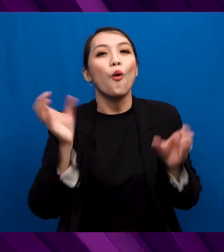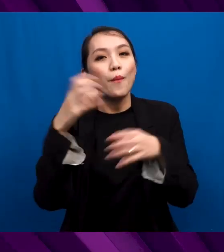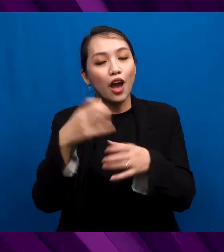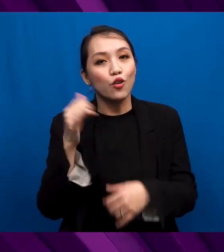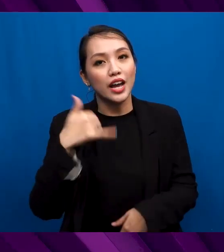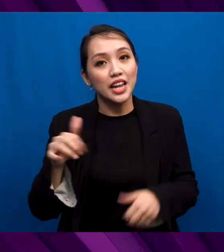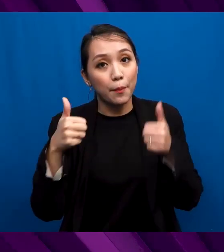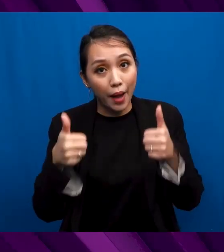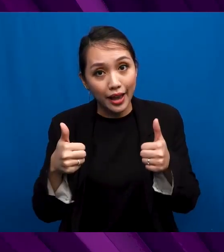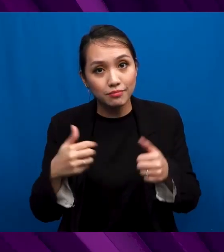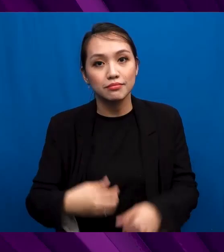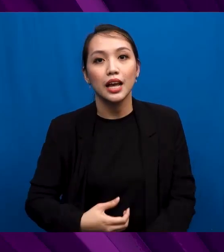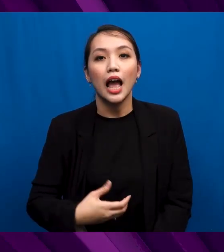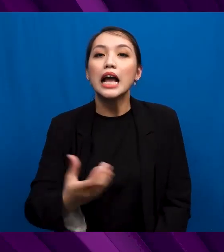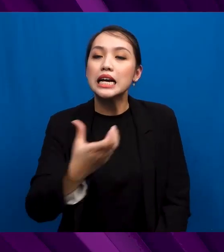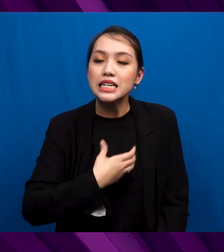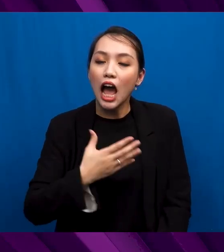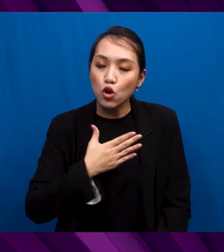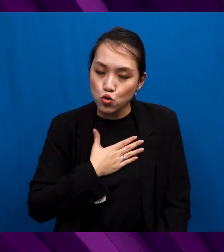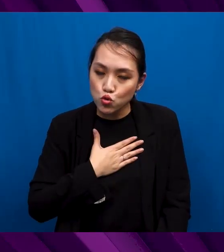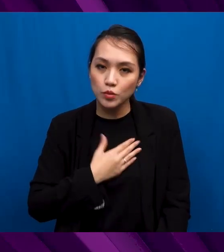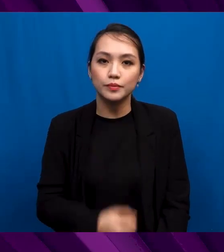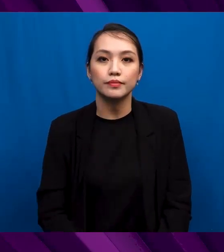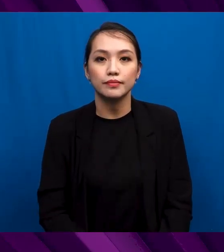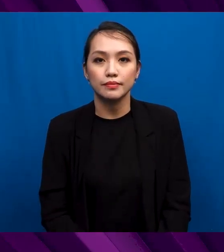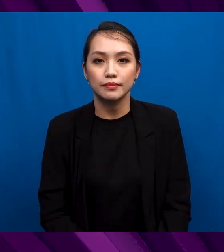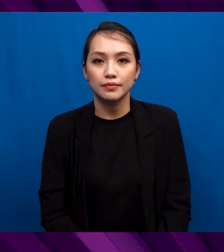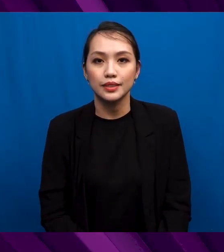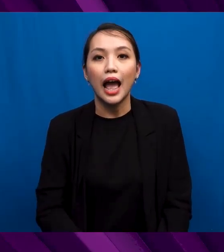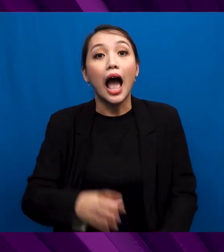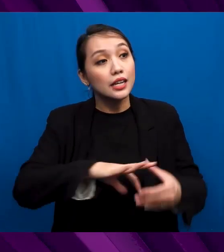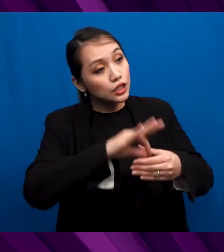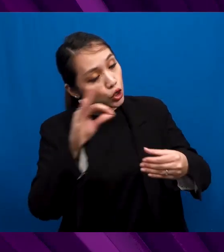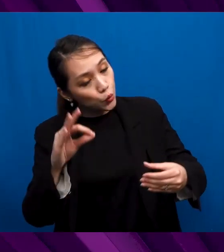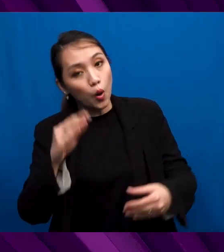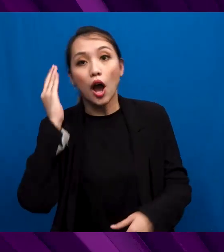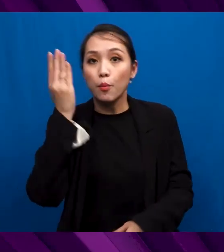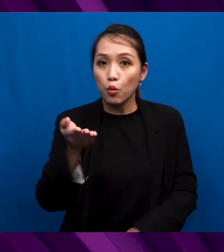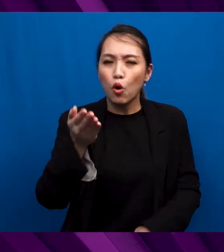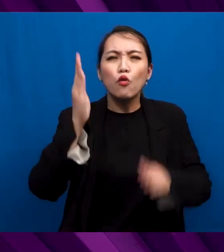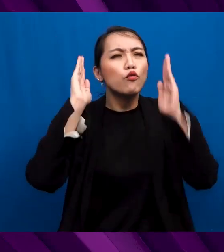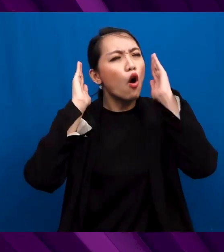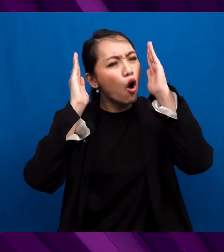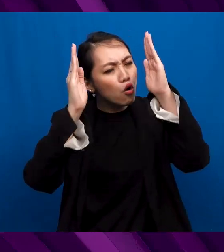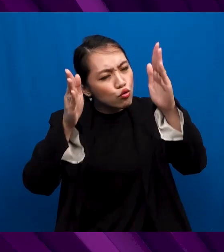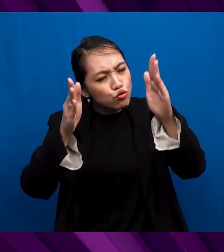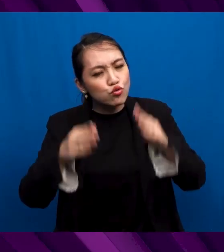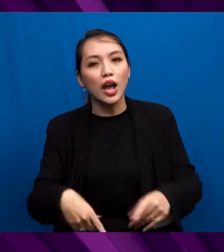kehendak-Ku, jikalau jiwamu tertuju kepada menjadi imam